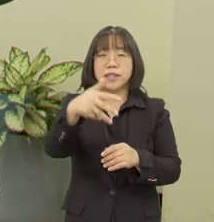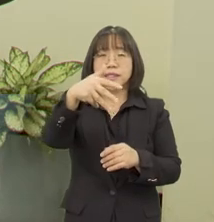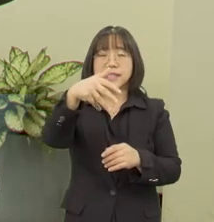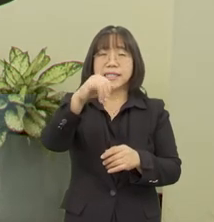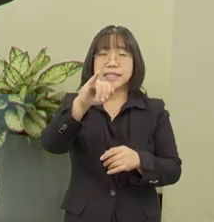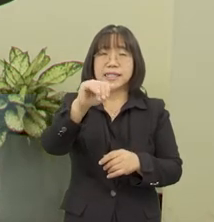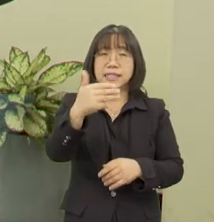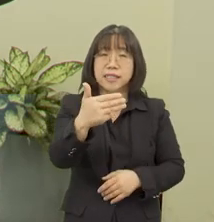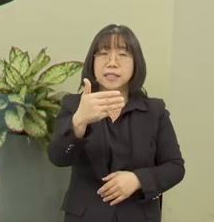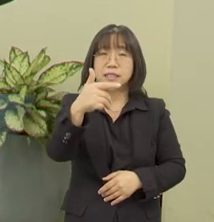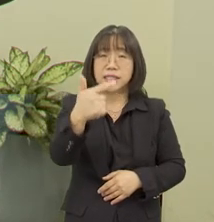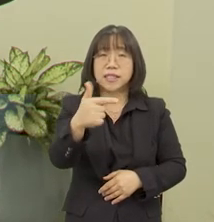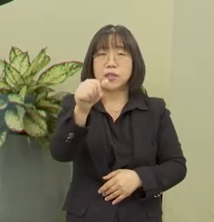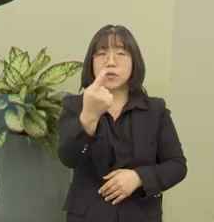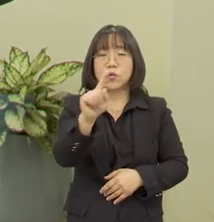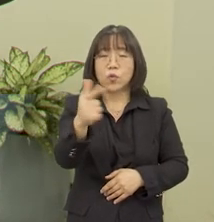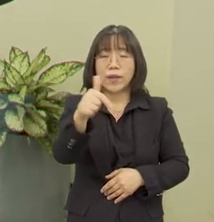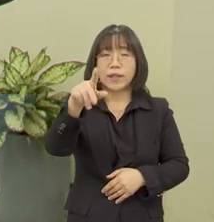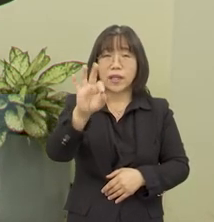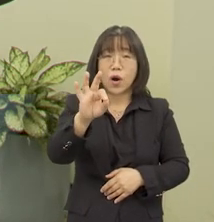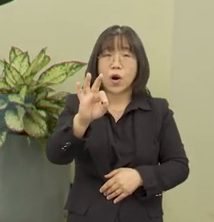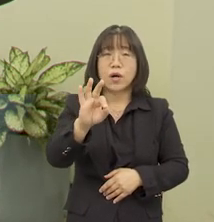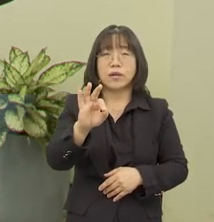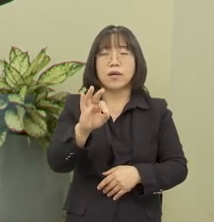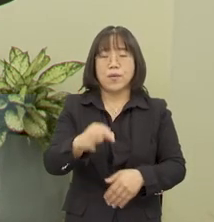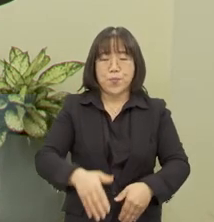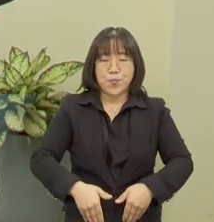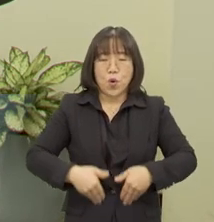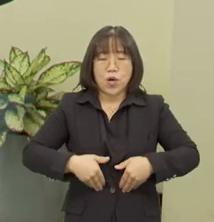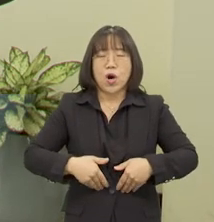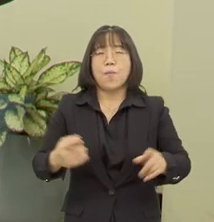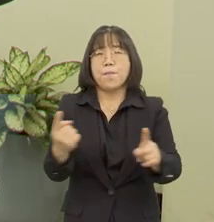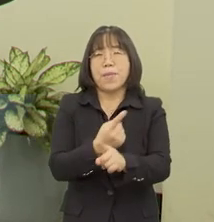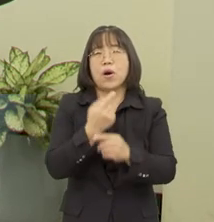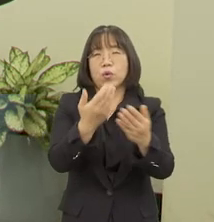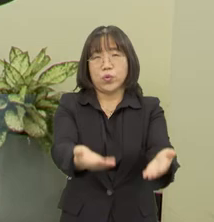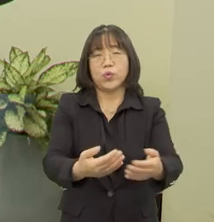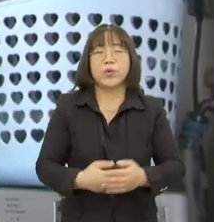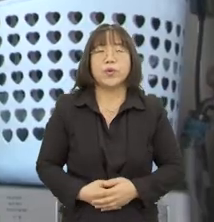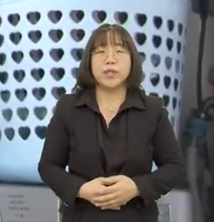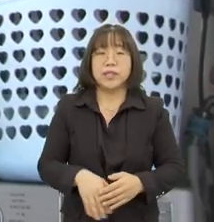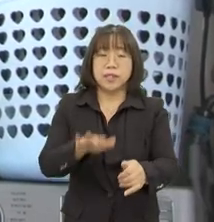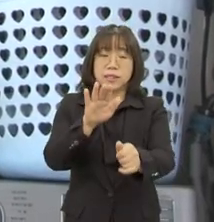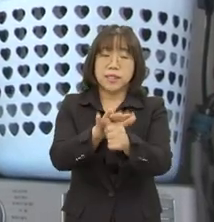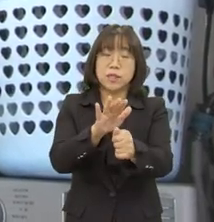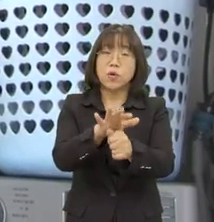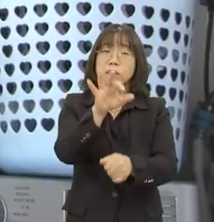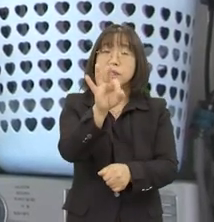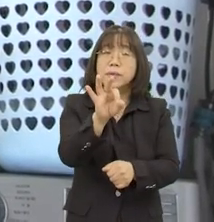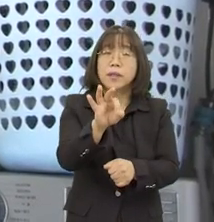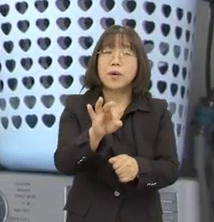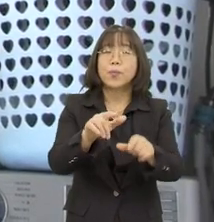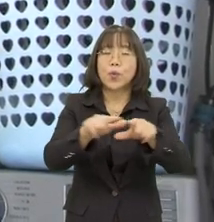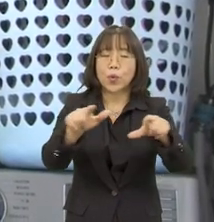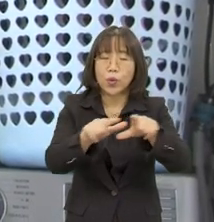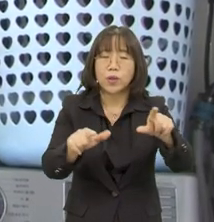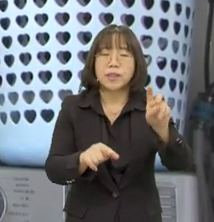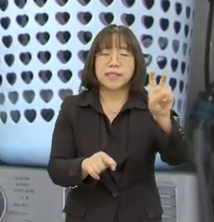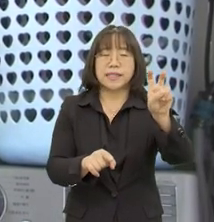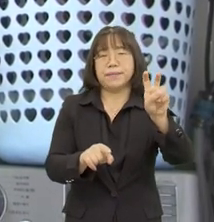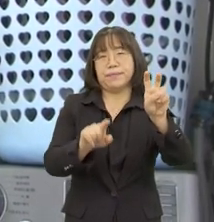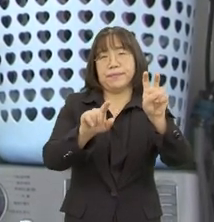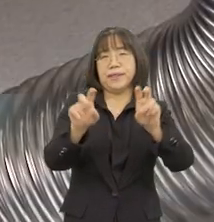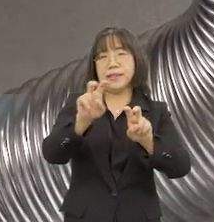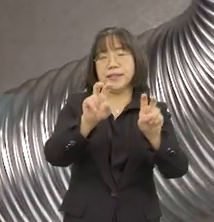위해 친환경적이고 에너지 효율이 높은 보일러 보급을 확대하고 있습니다. 지원 금액은 일반 가정은